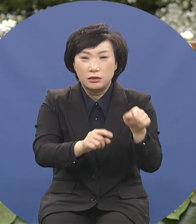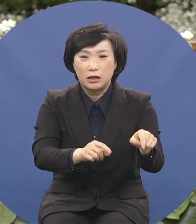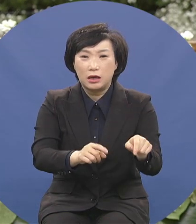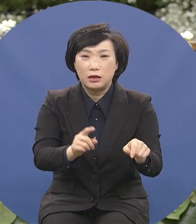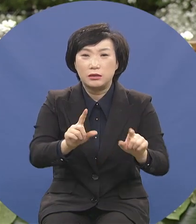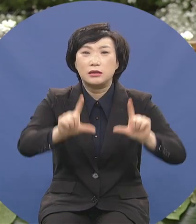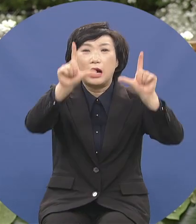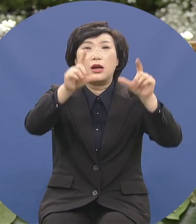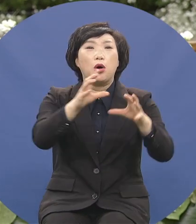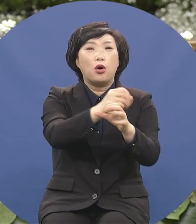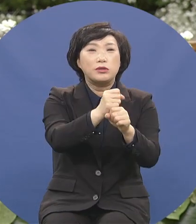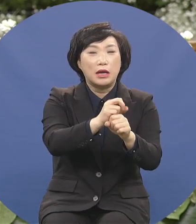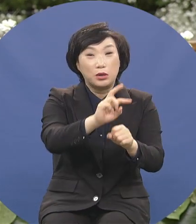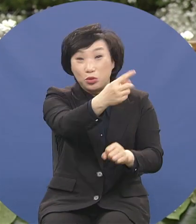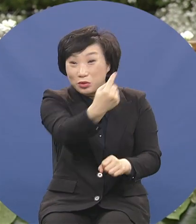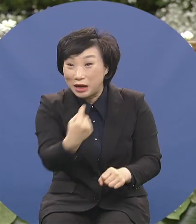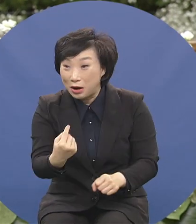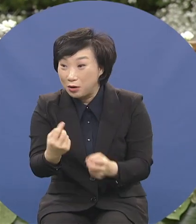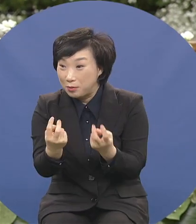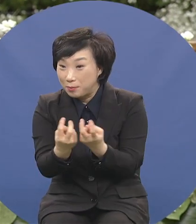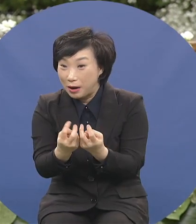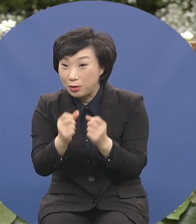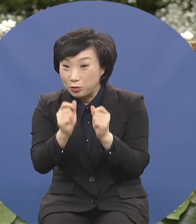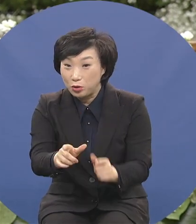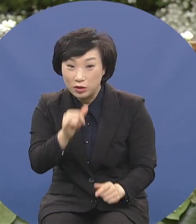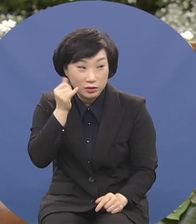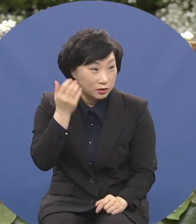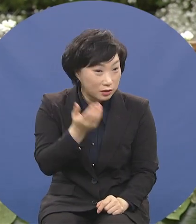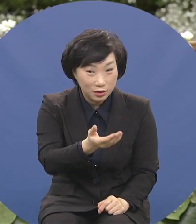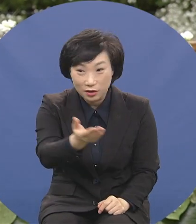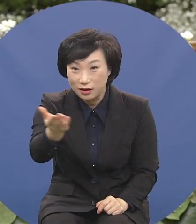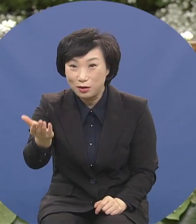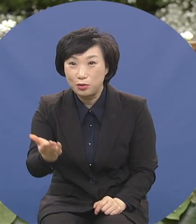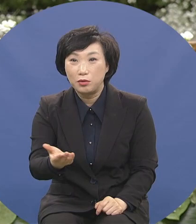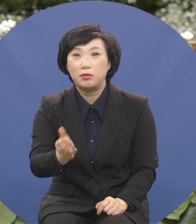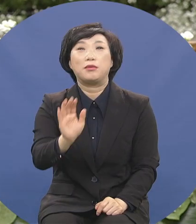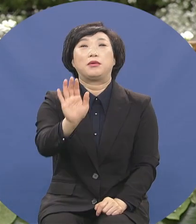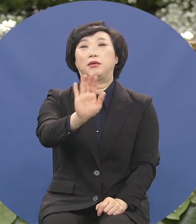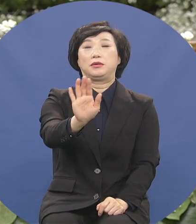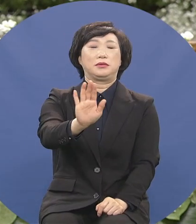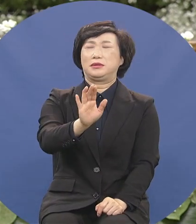어느 날 다시 돌아올 수 있는 기회가 있느냐?